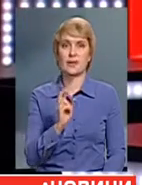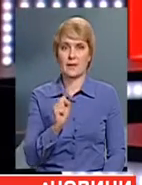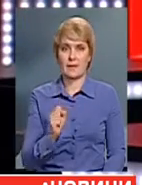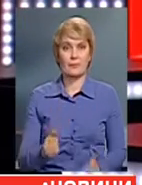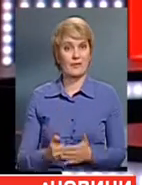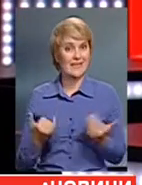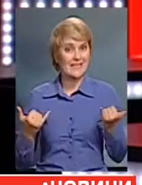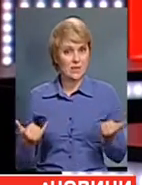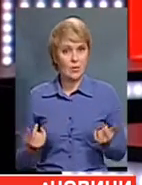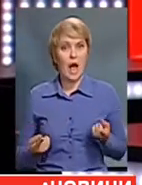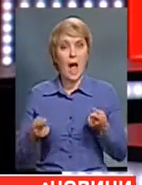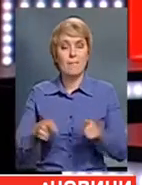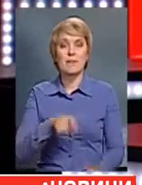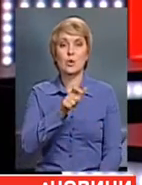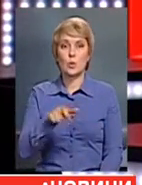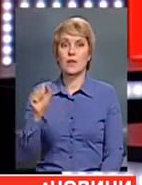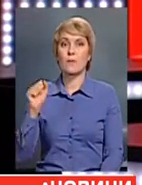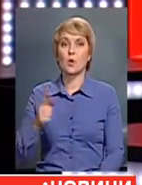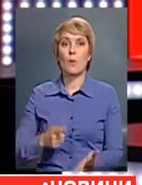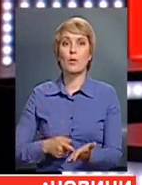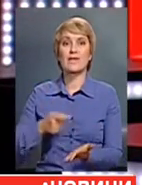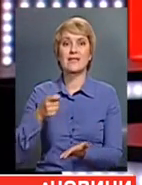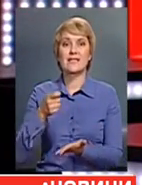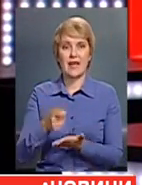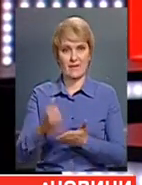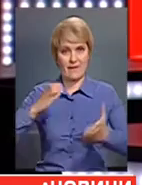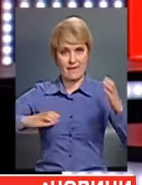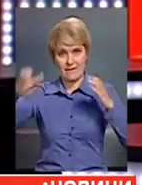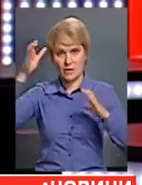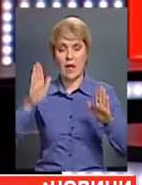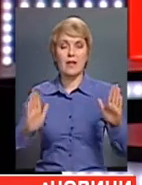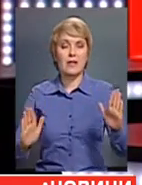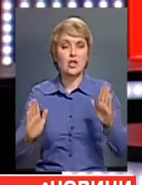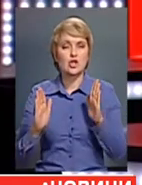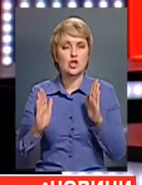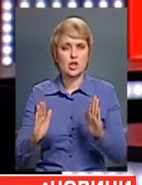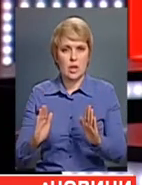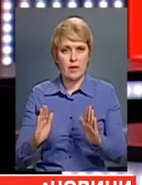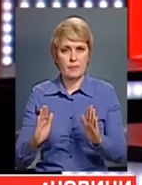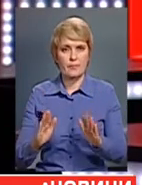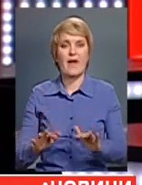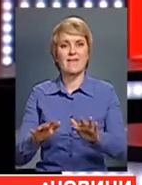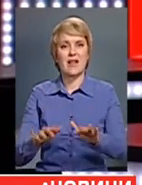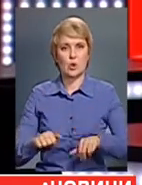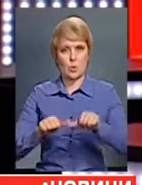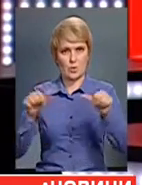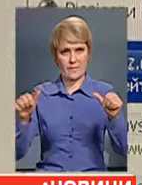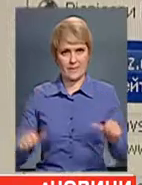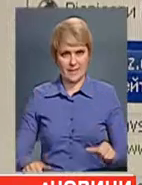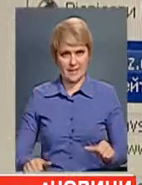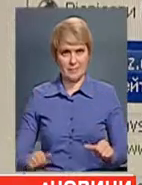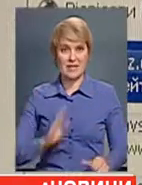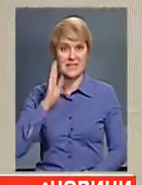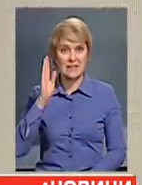Від сьогодні абітурієнти можуть подавати заяви до вишів і лише в електронному вигляді. Зробити це зранку було неможливо.